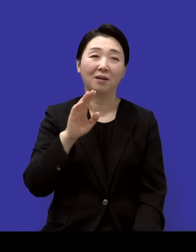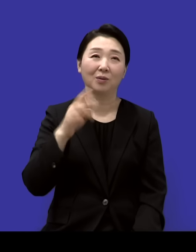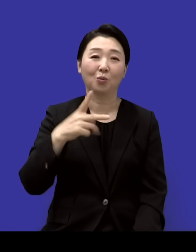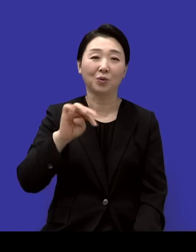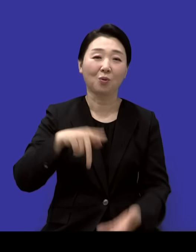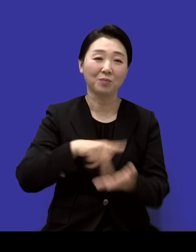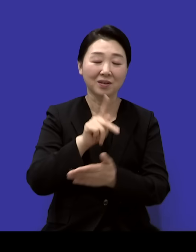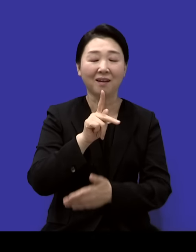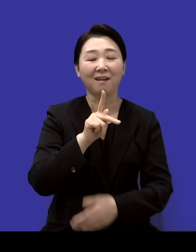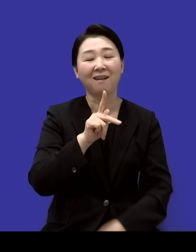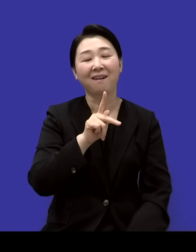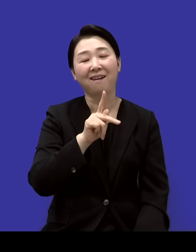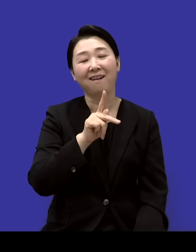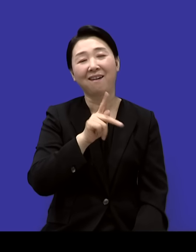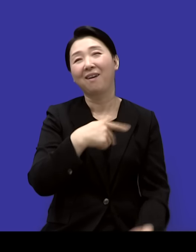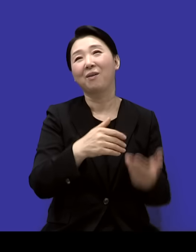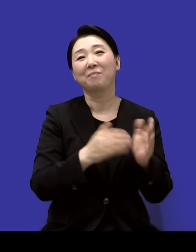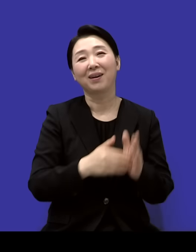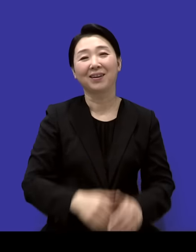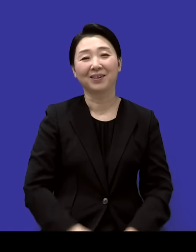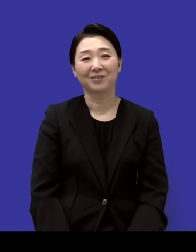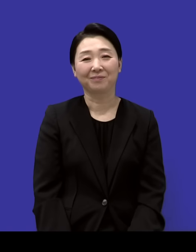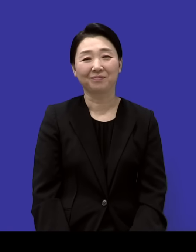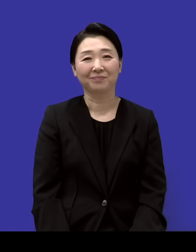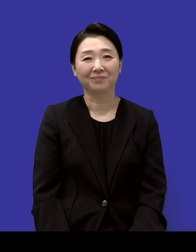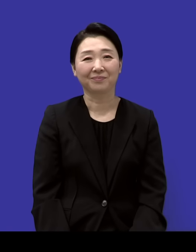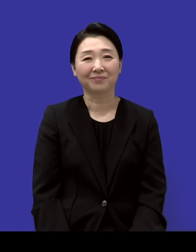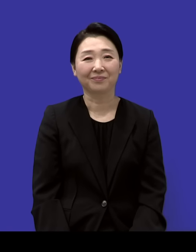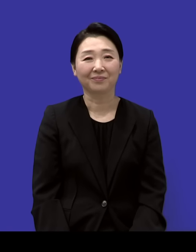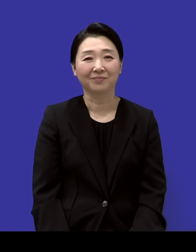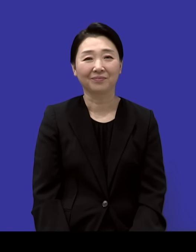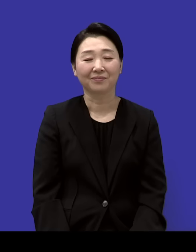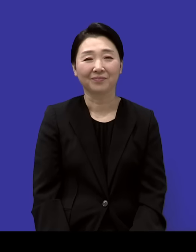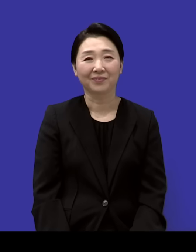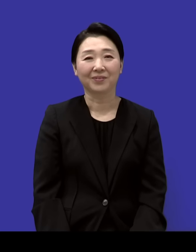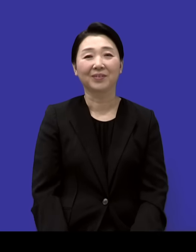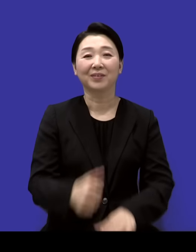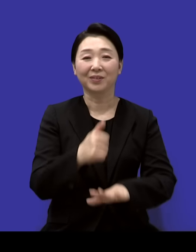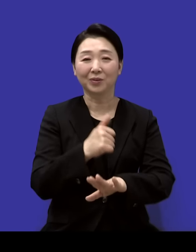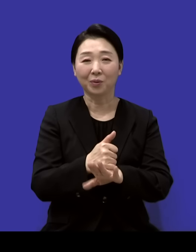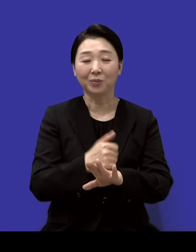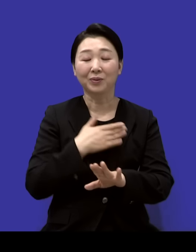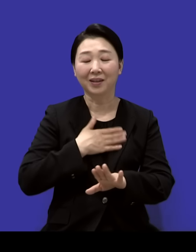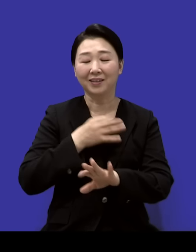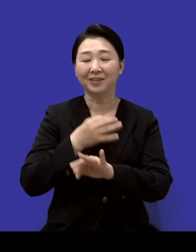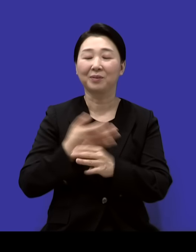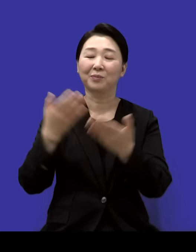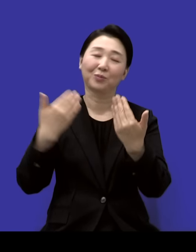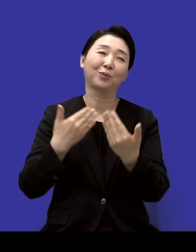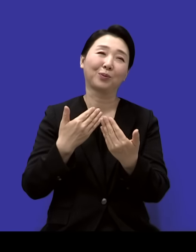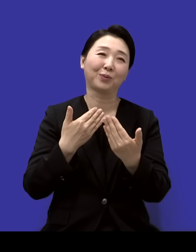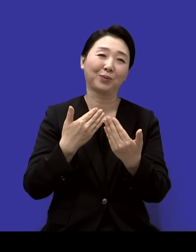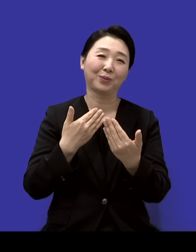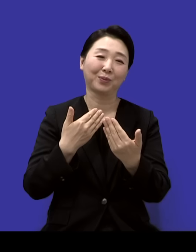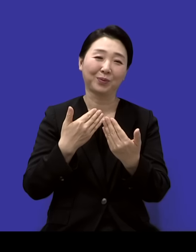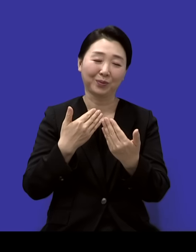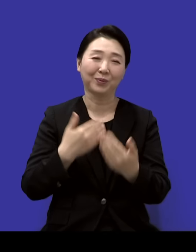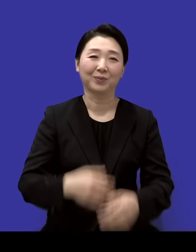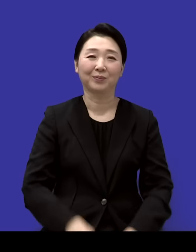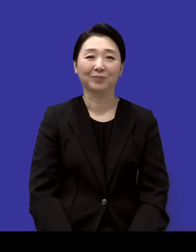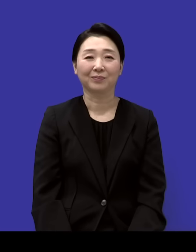위로 간 건 아니고 광고 생각 없고요. 그래서 도미노 피자를 어머나. 결국에는 저한테 먹여주시더라고요. 푹